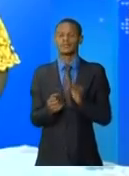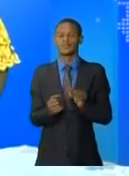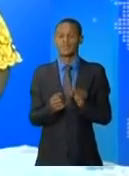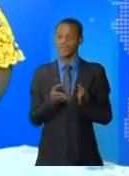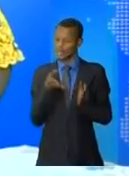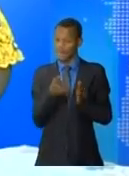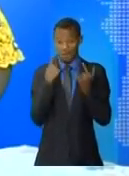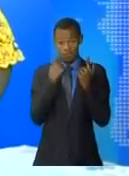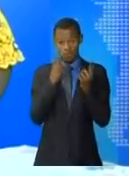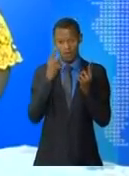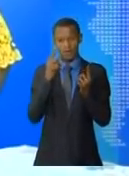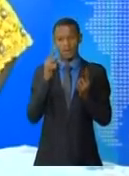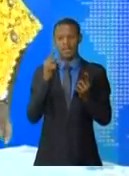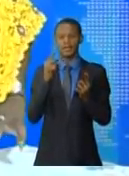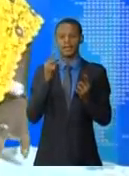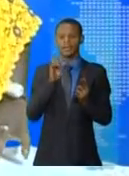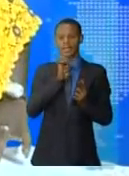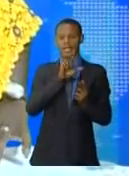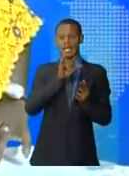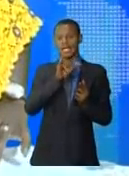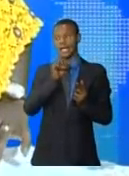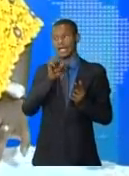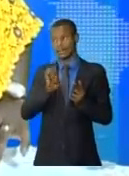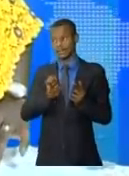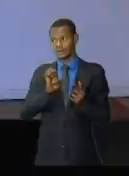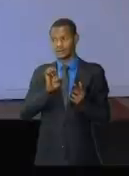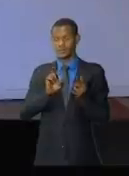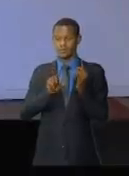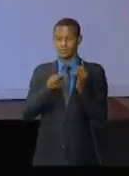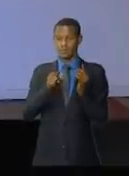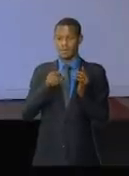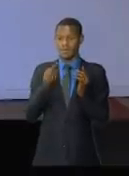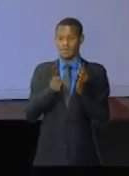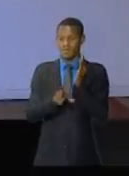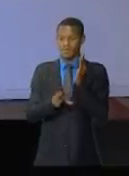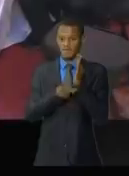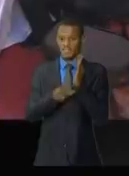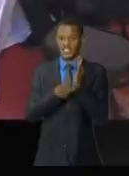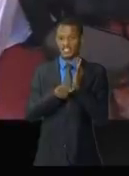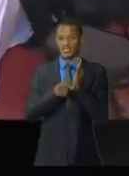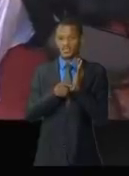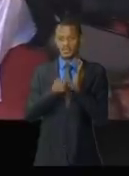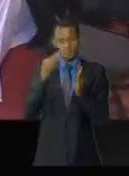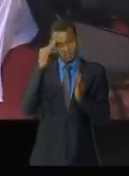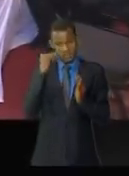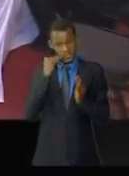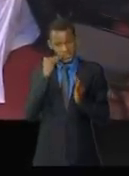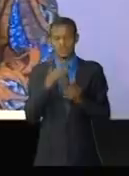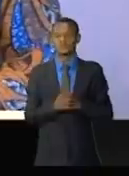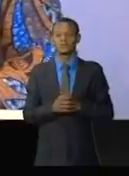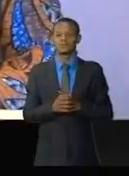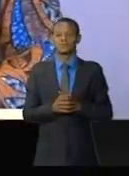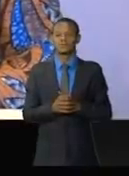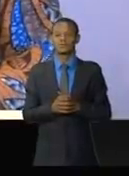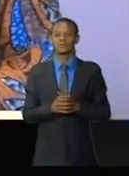ministre du plan, a lancé les travaux, nous dit Peggy Mukunda. Cet atelier s'inscrit dans le cadre du premier objectif de la